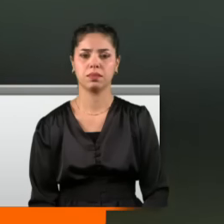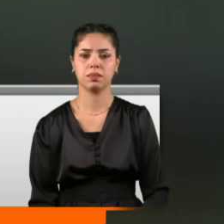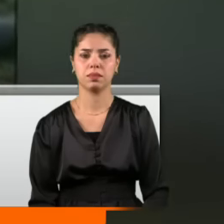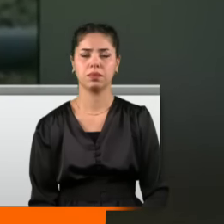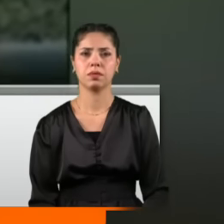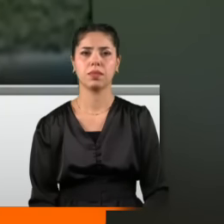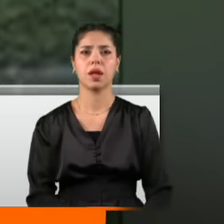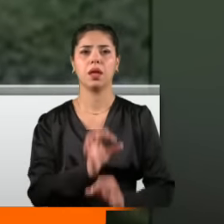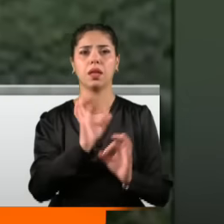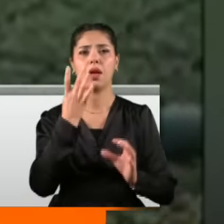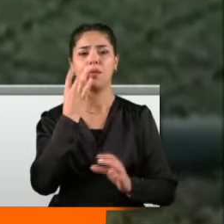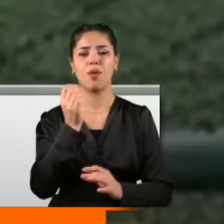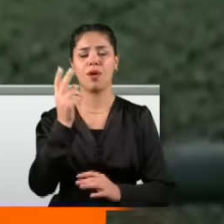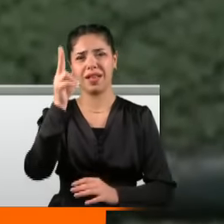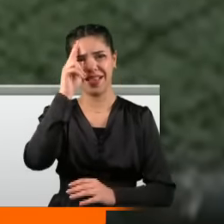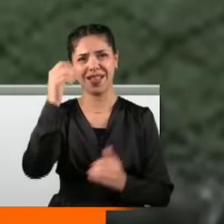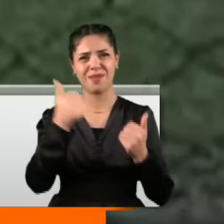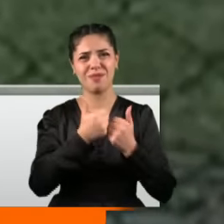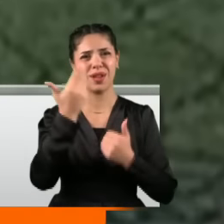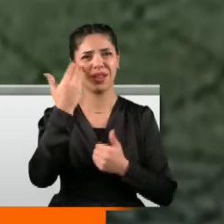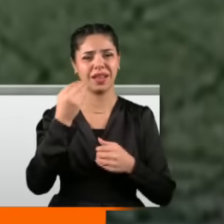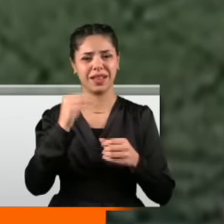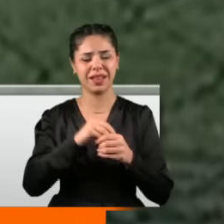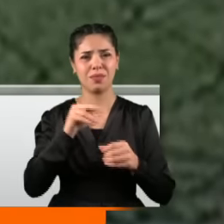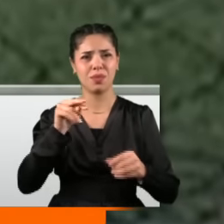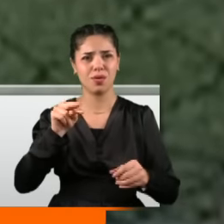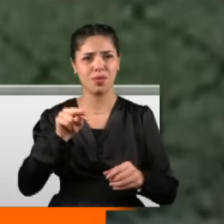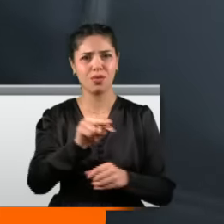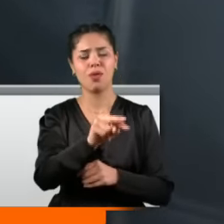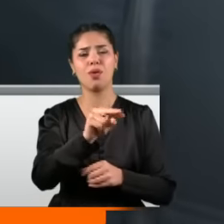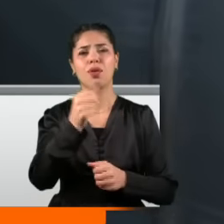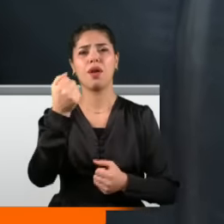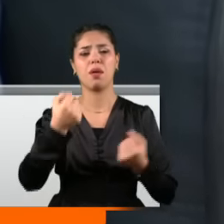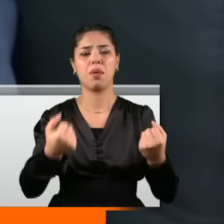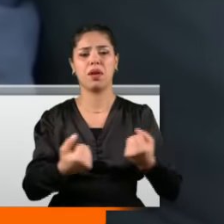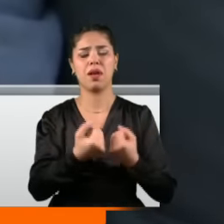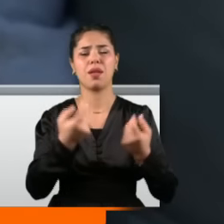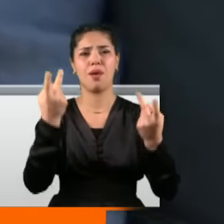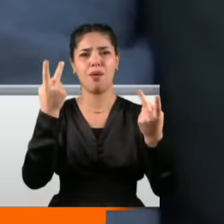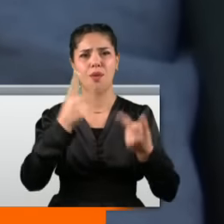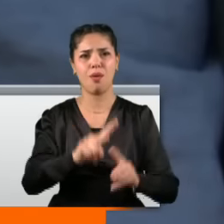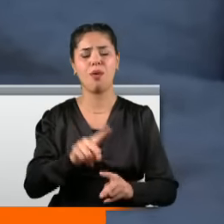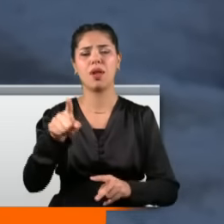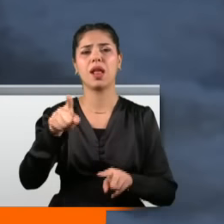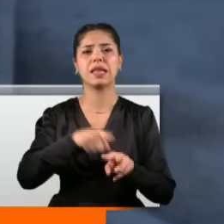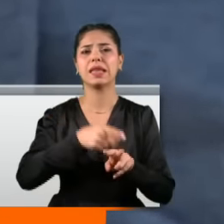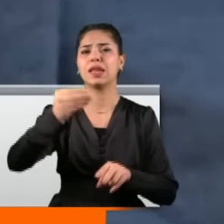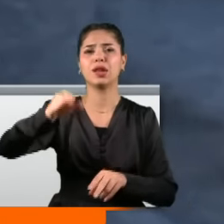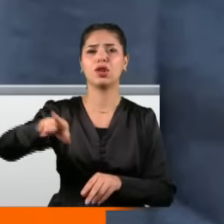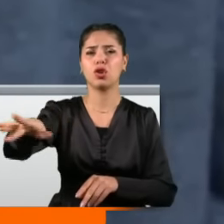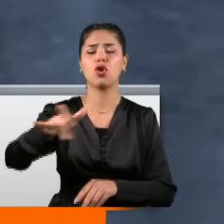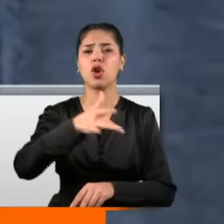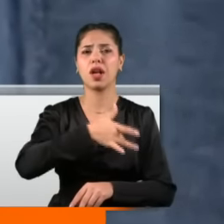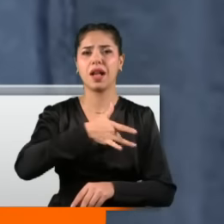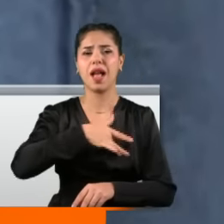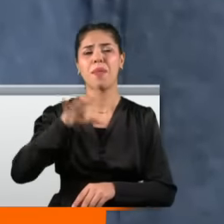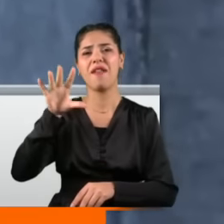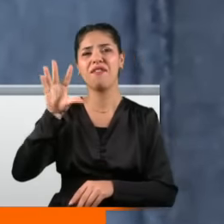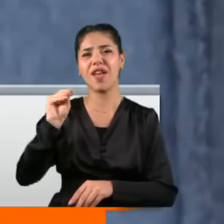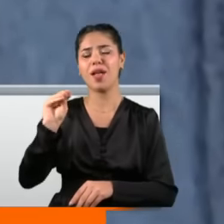Tam da öyle oldu. Galatasaray maçını izlemek için çıktığı yolda hayatını kaybeden minik fanatik Yiğit'in kalbi artık